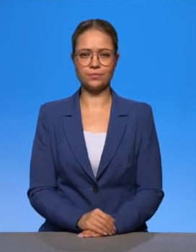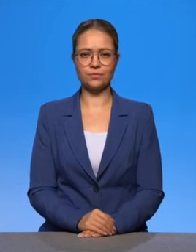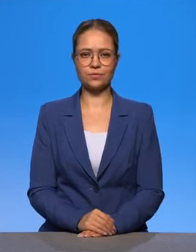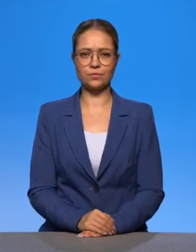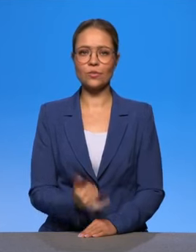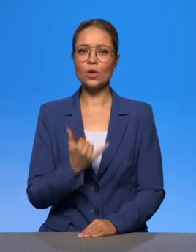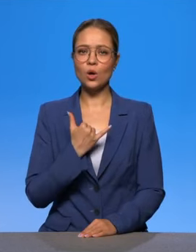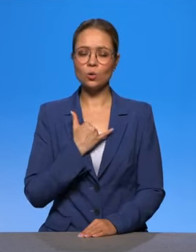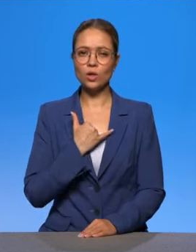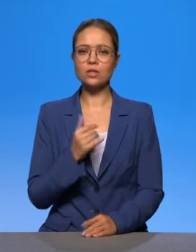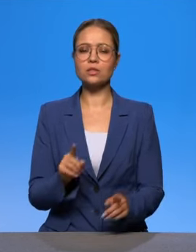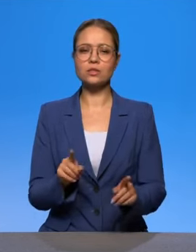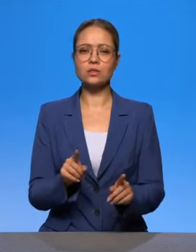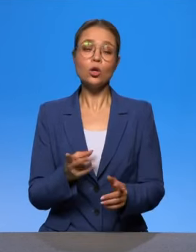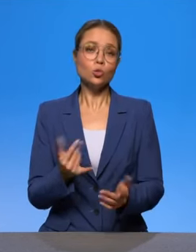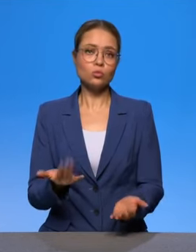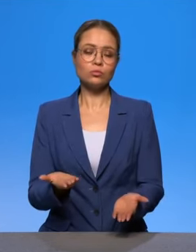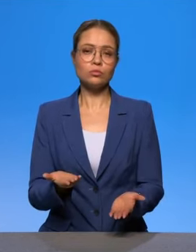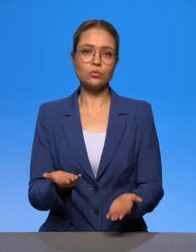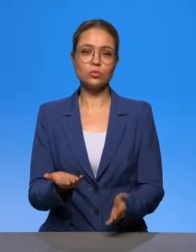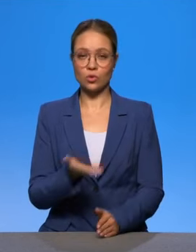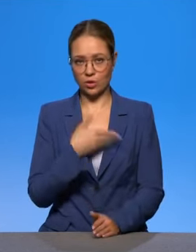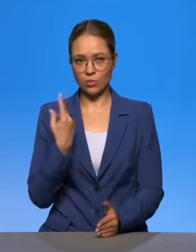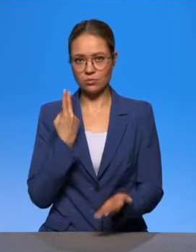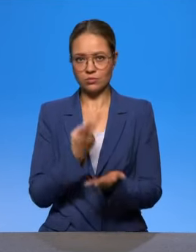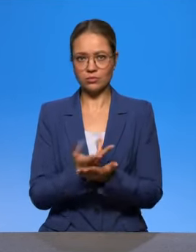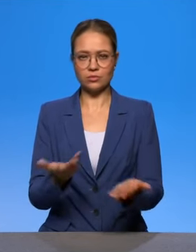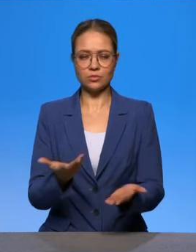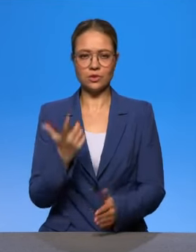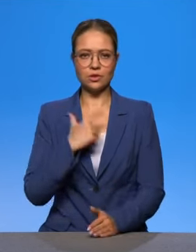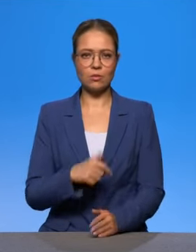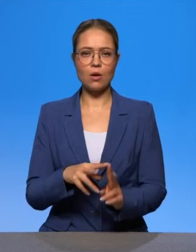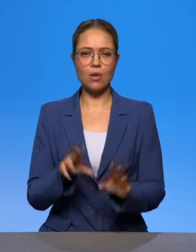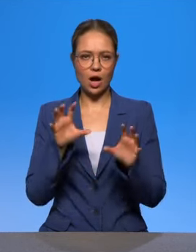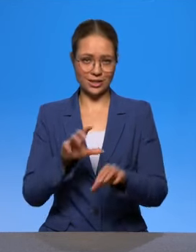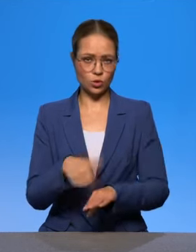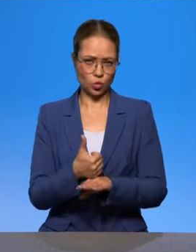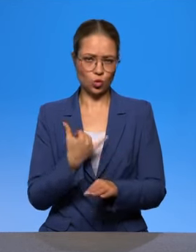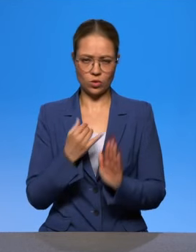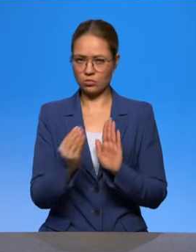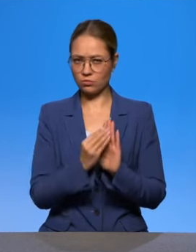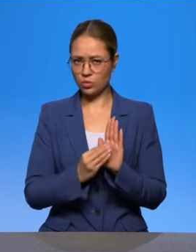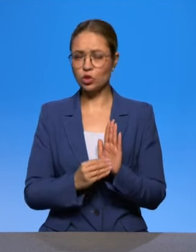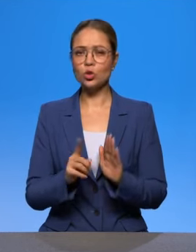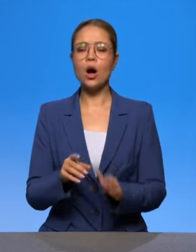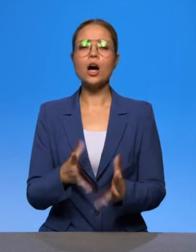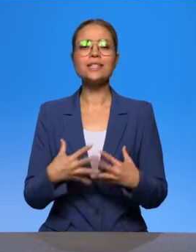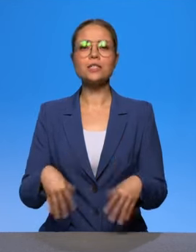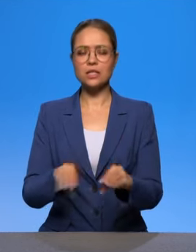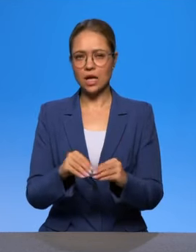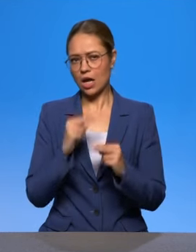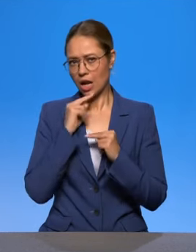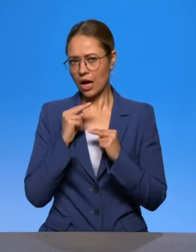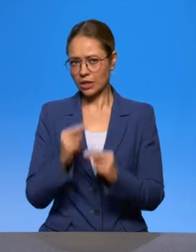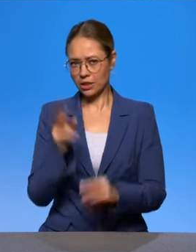такое... мы же позиционируем себя конституционно как социально ориентированное